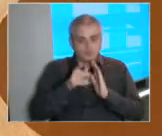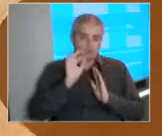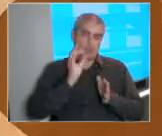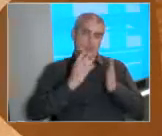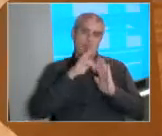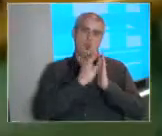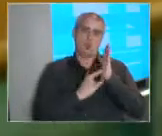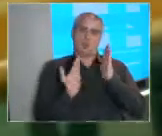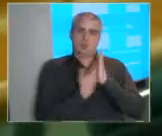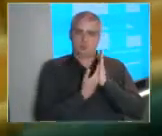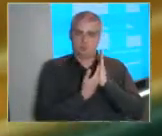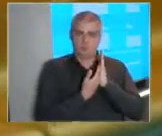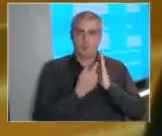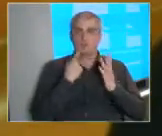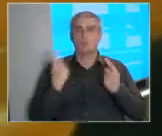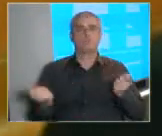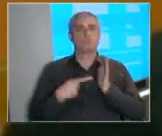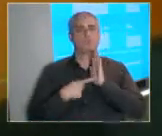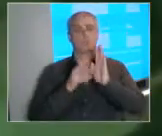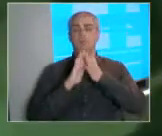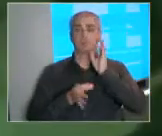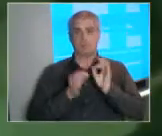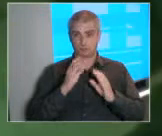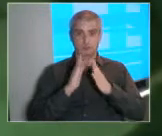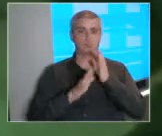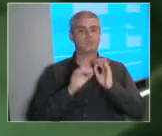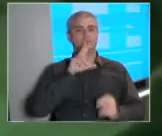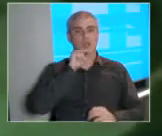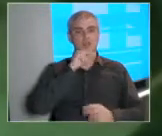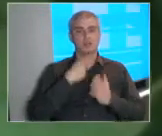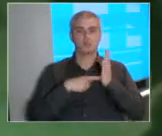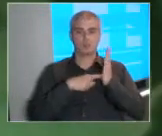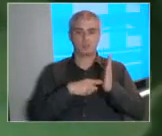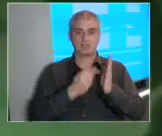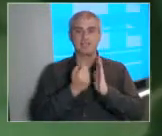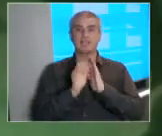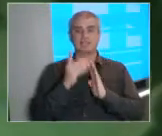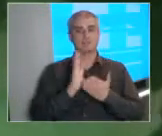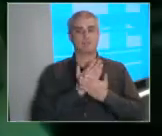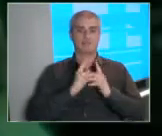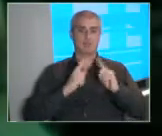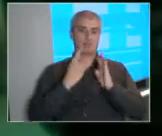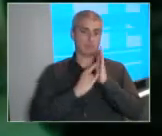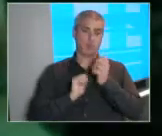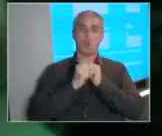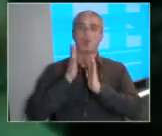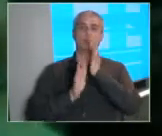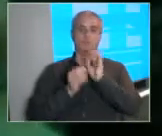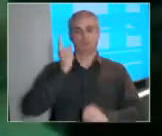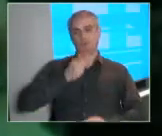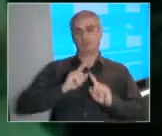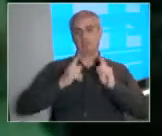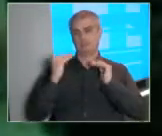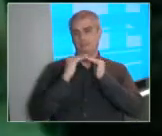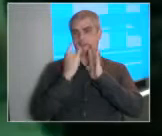הדין. פומביות הדיון בבתי המשפט, בית המשפט ידון בפומבי זולת אם נקבע אחרת בחוק, או אם בית המשפט הורה אחרת